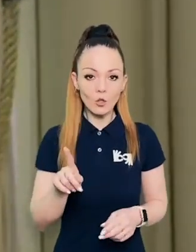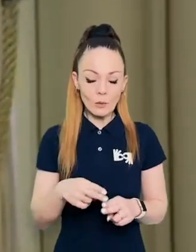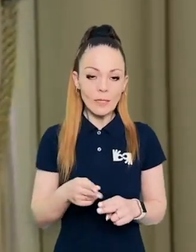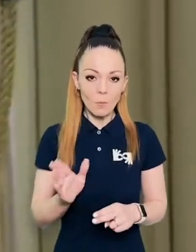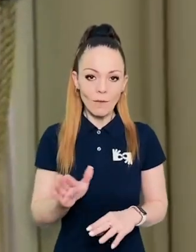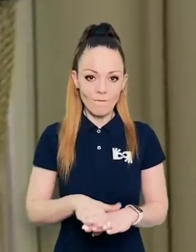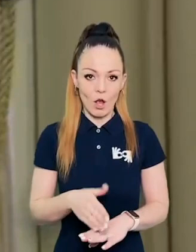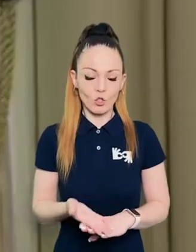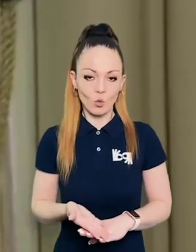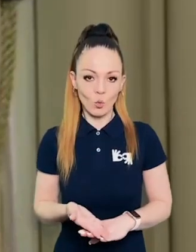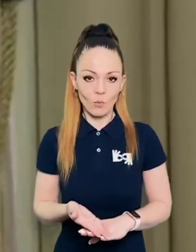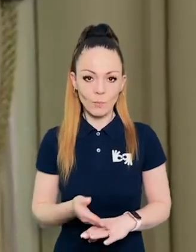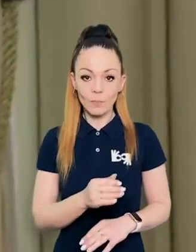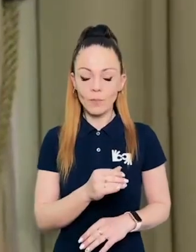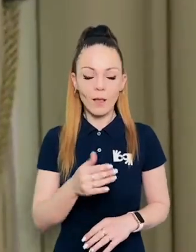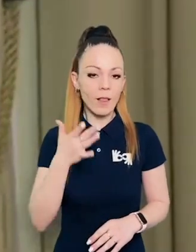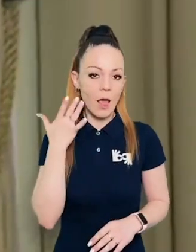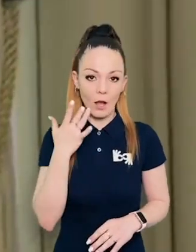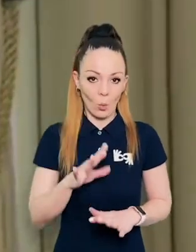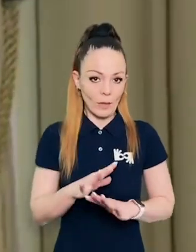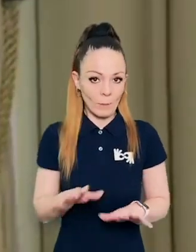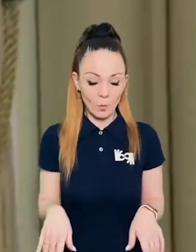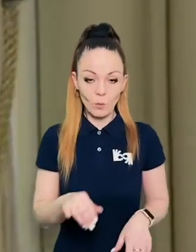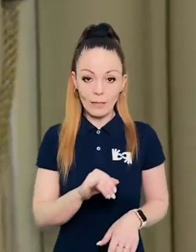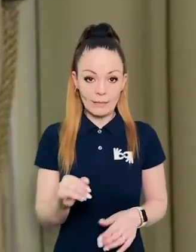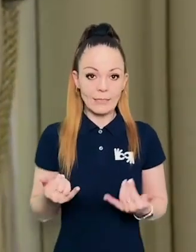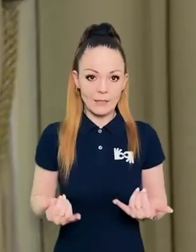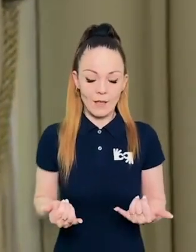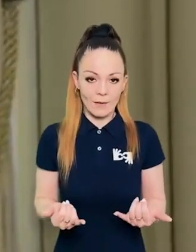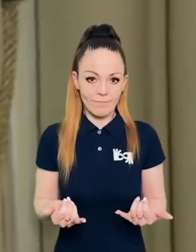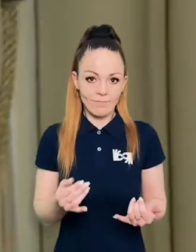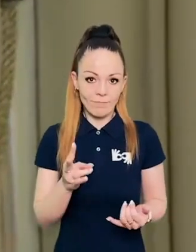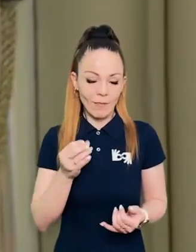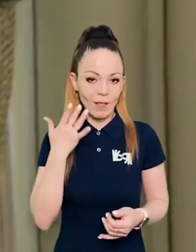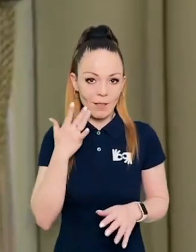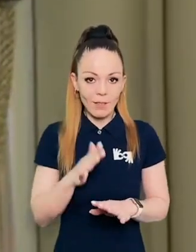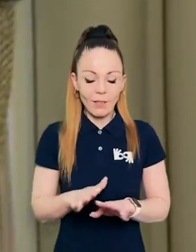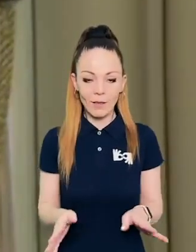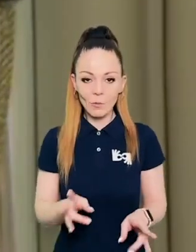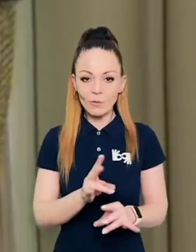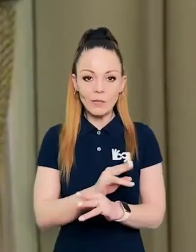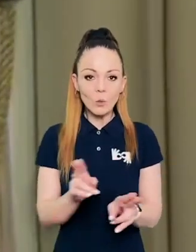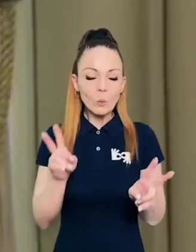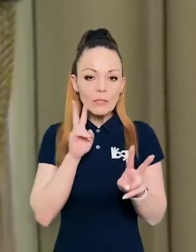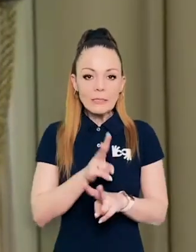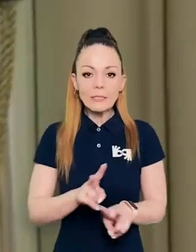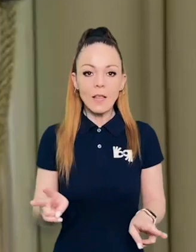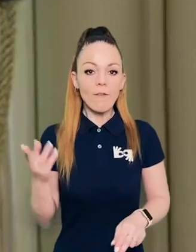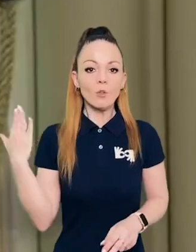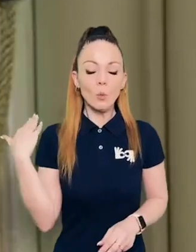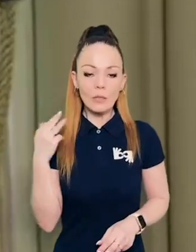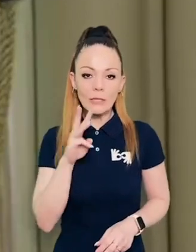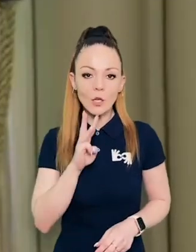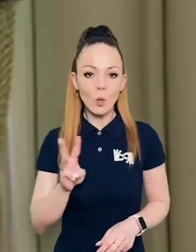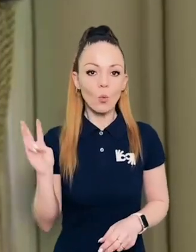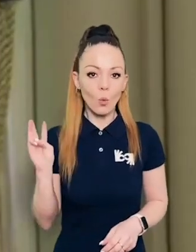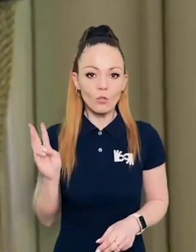Просто я знала, що це буде важко. Легко не було, і зараз вже ж не легко. Ніхто не знав